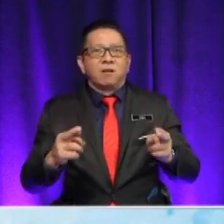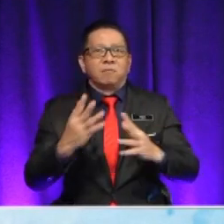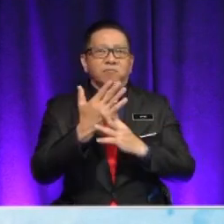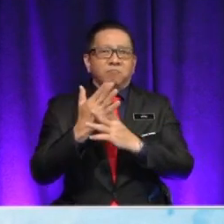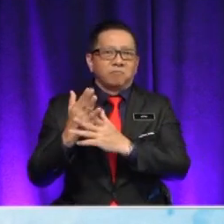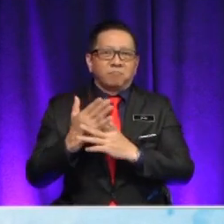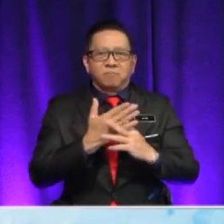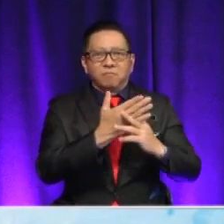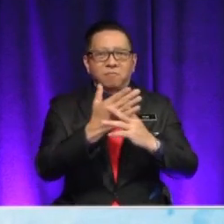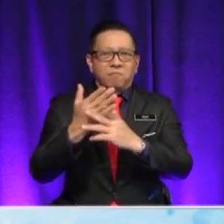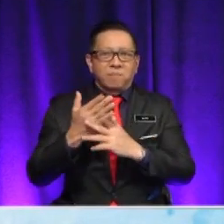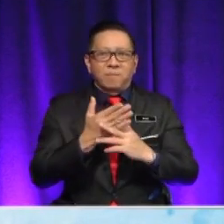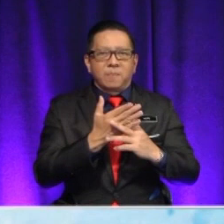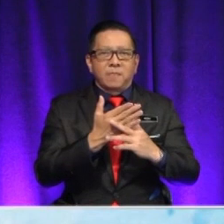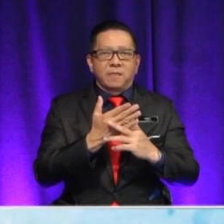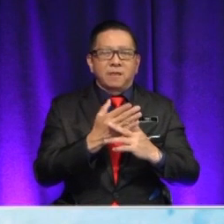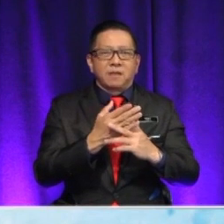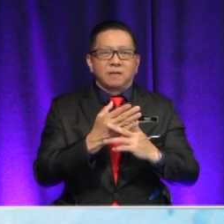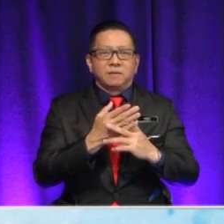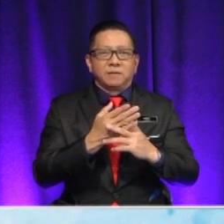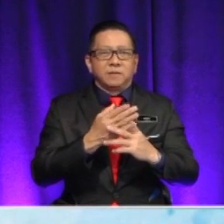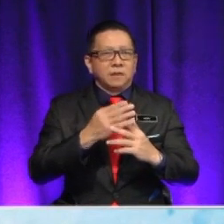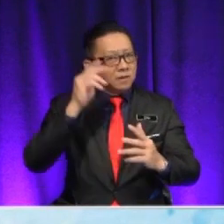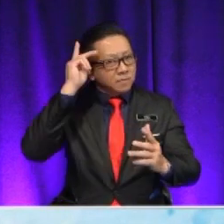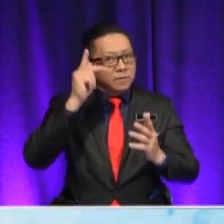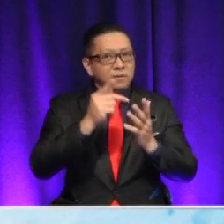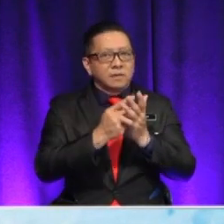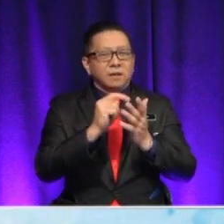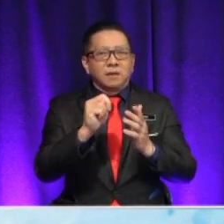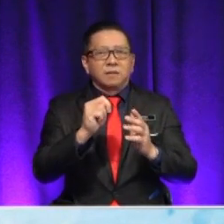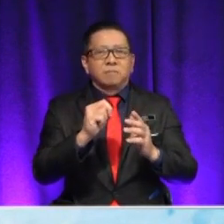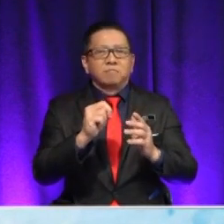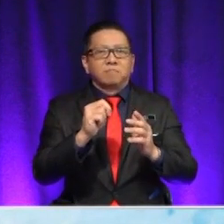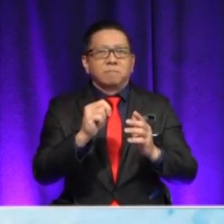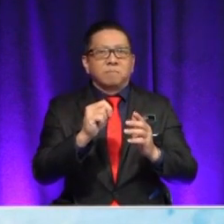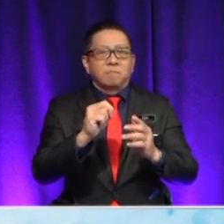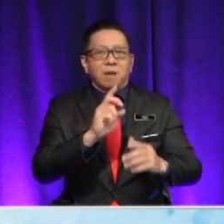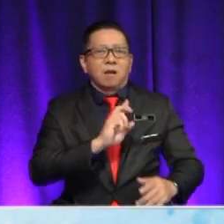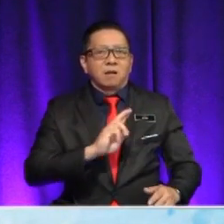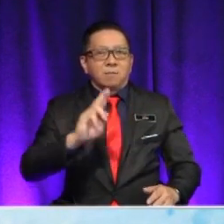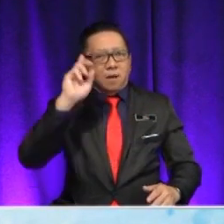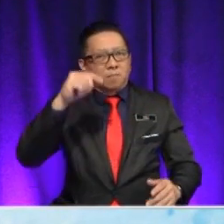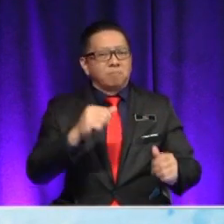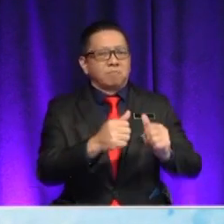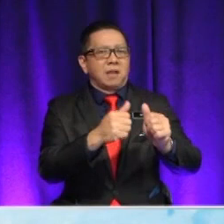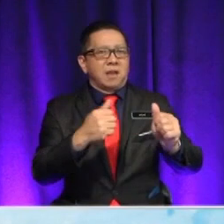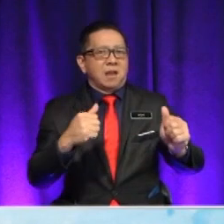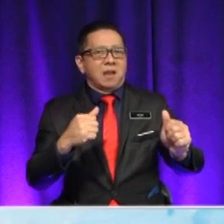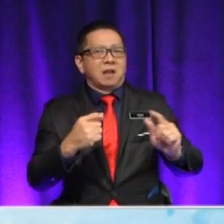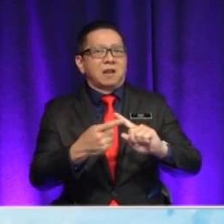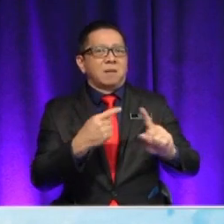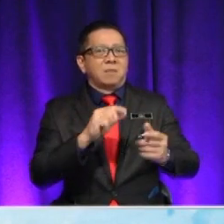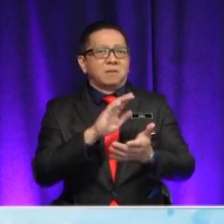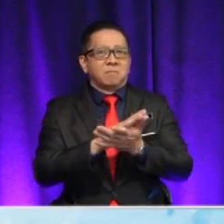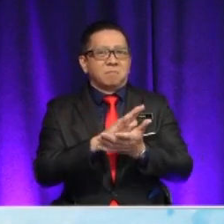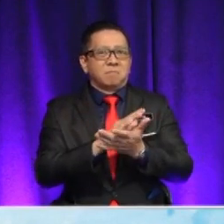perkara negatif seperti dengki, hianat dan rasuah. Okey, terima kasih Kasih.